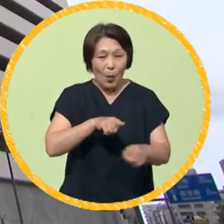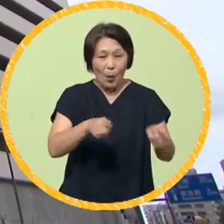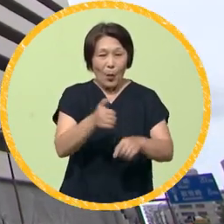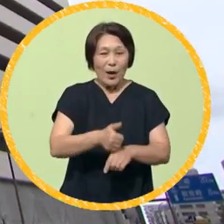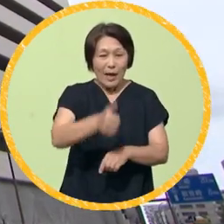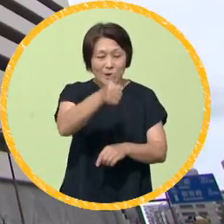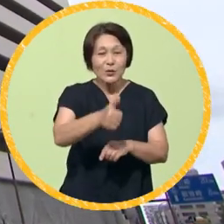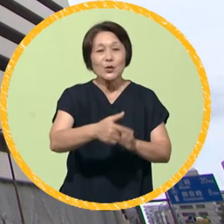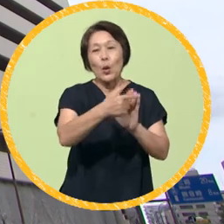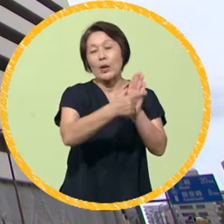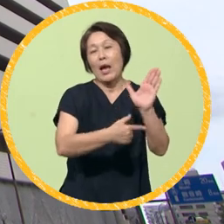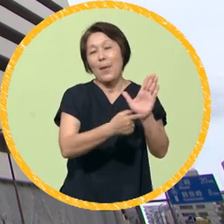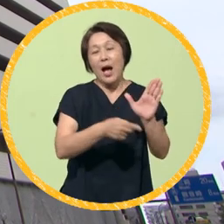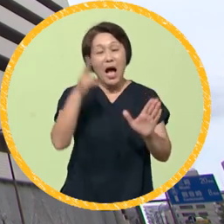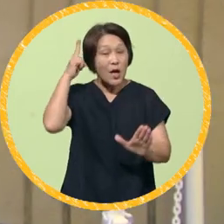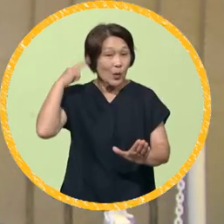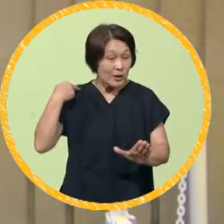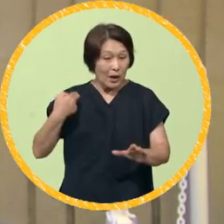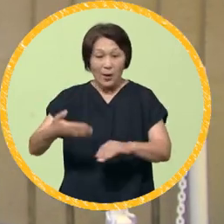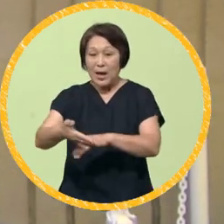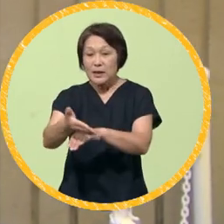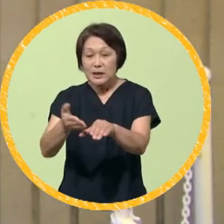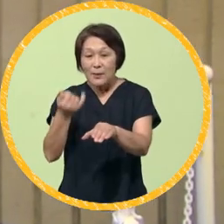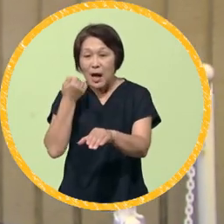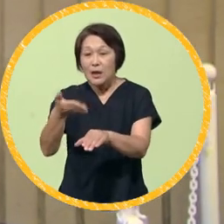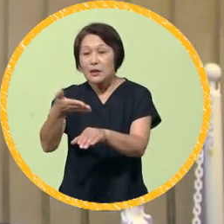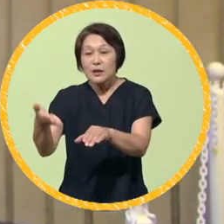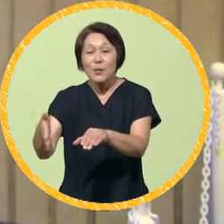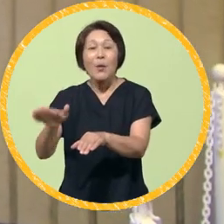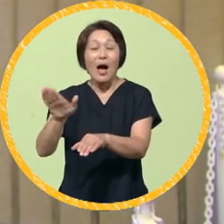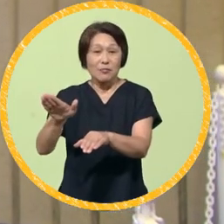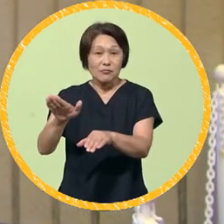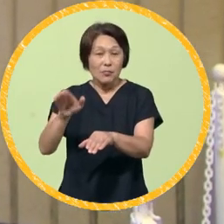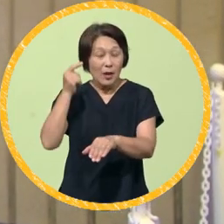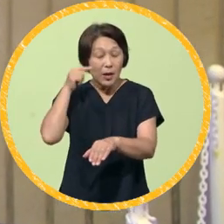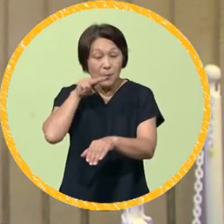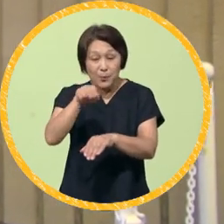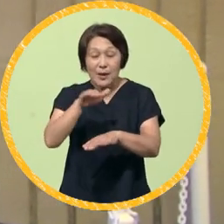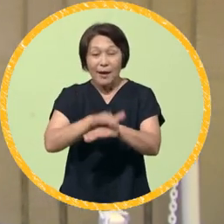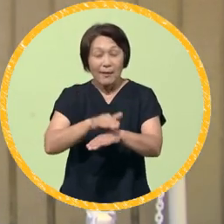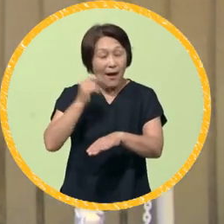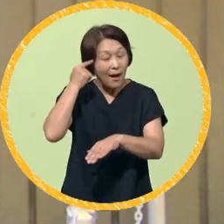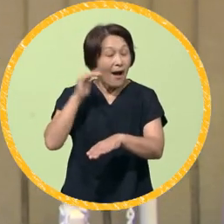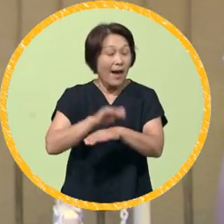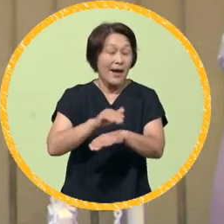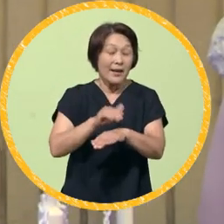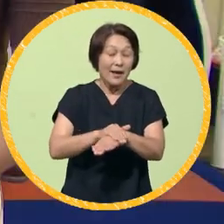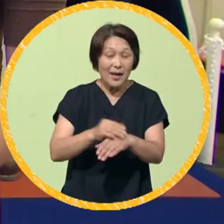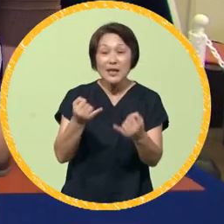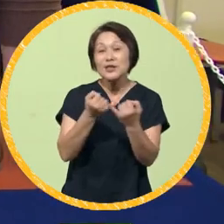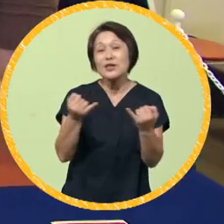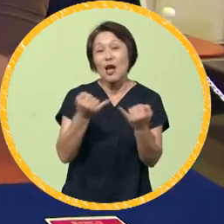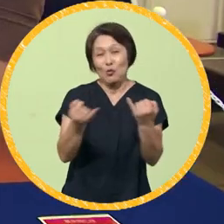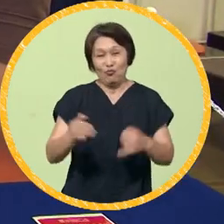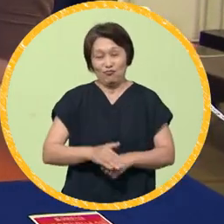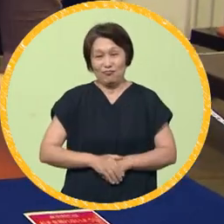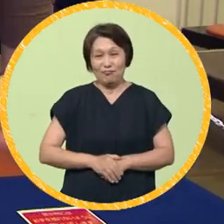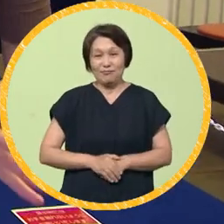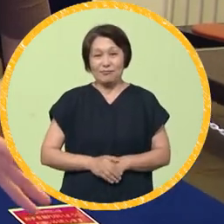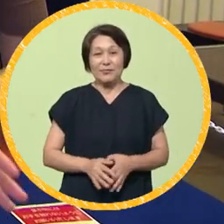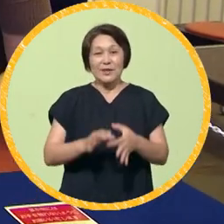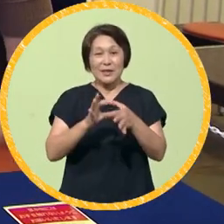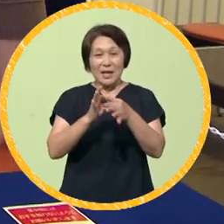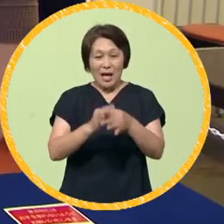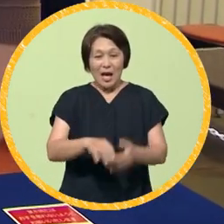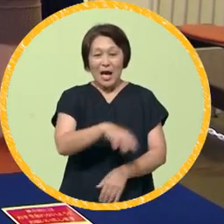横須賀の海もあるし島もあるしということで、うん、そういった世界観があの似てるということで今回のコラボイベントの実施につながりました。 あ、じゃあ結構いろんな